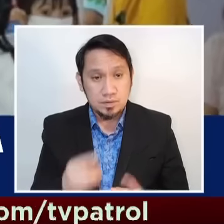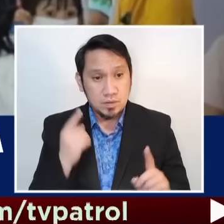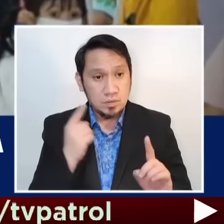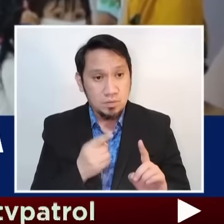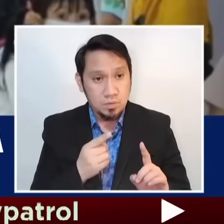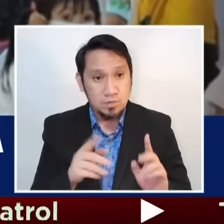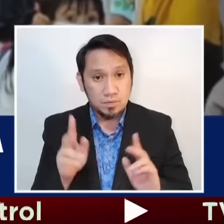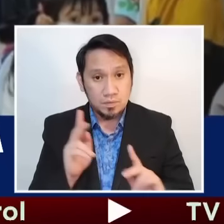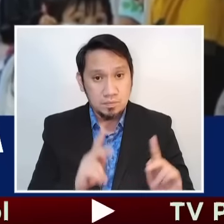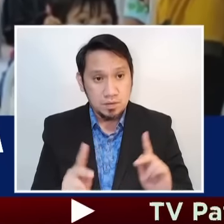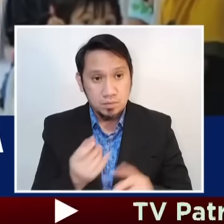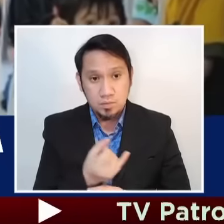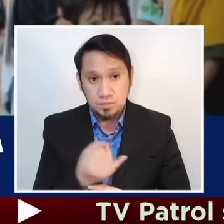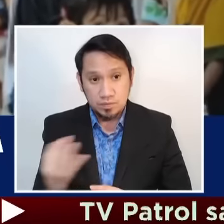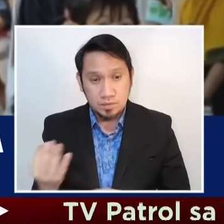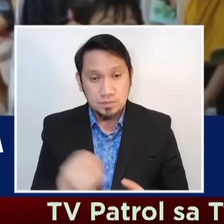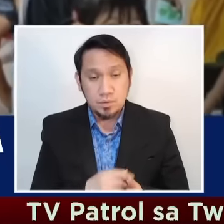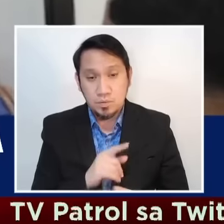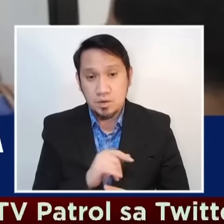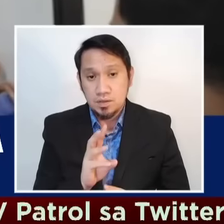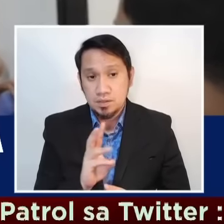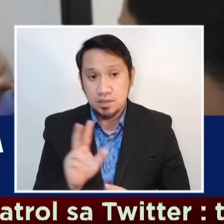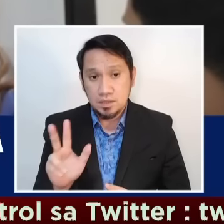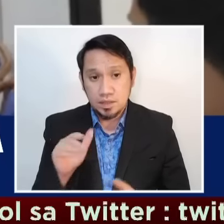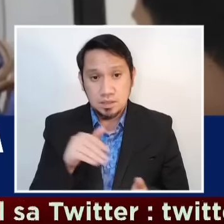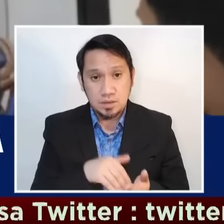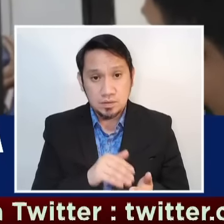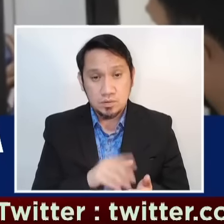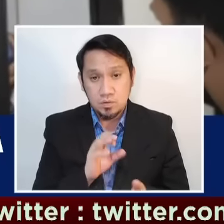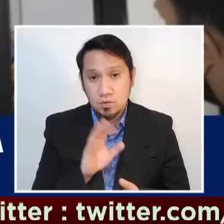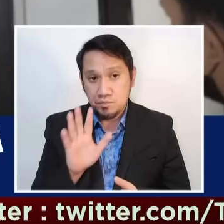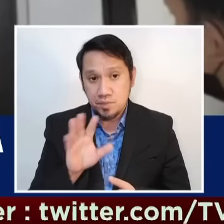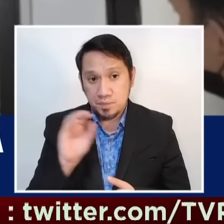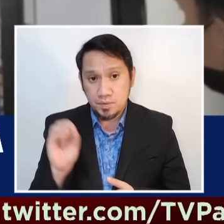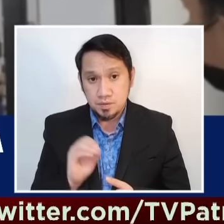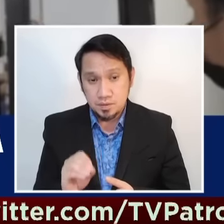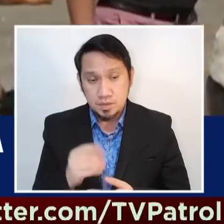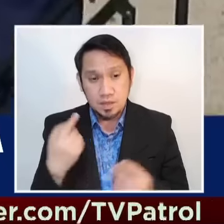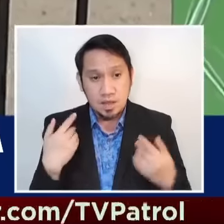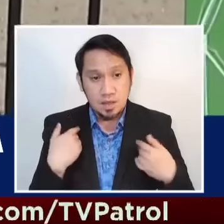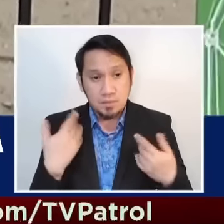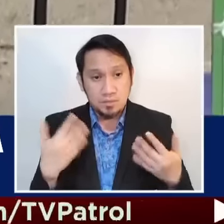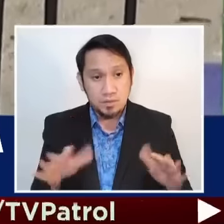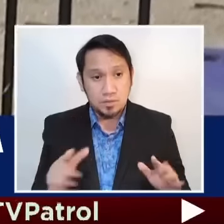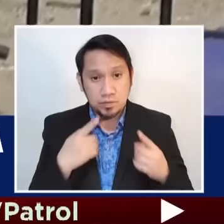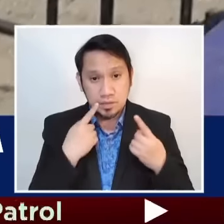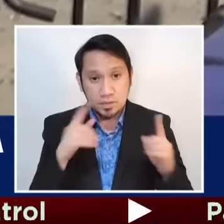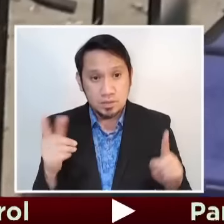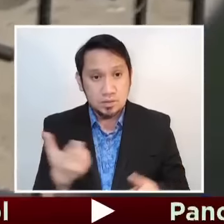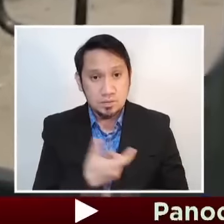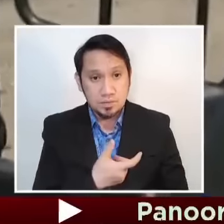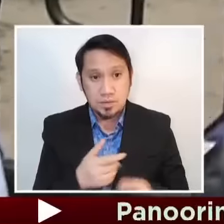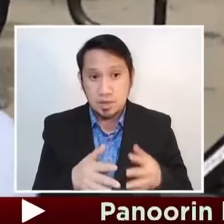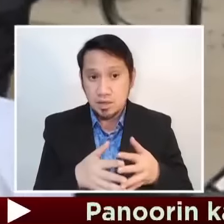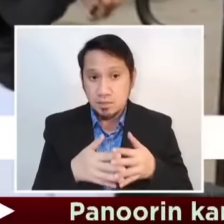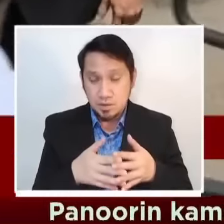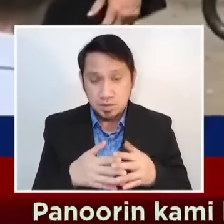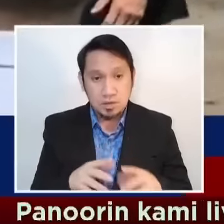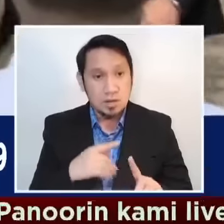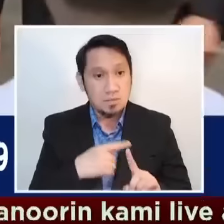population. Higit 163,000 naman o 5% lang ng target ang may unang booster. Sa Amerika, nagpositibo